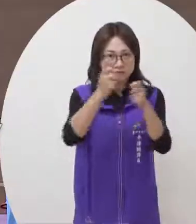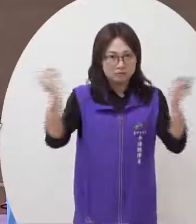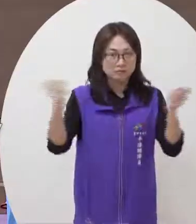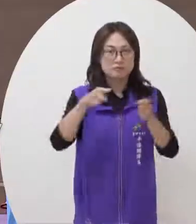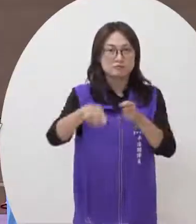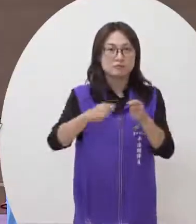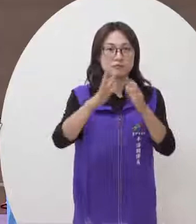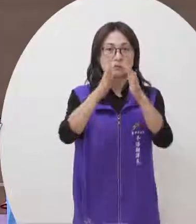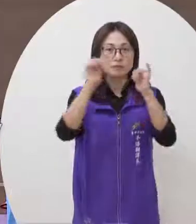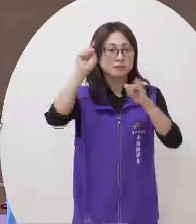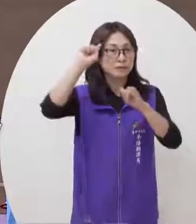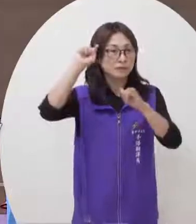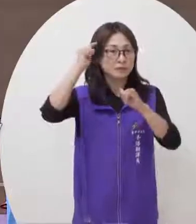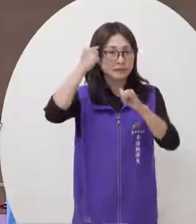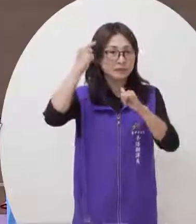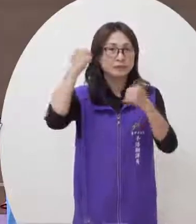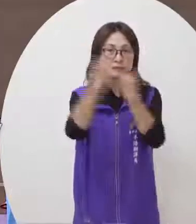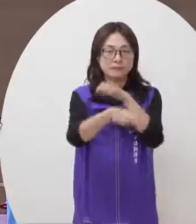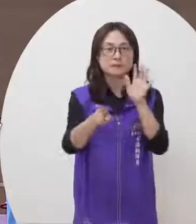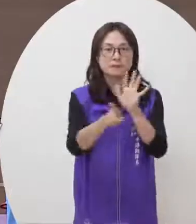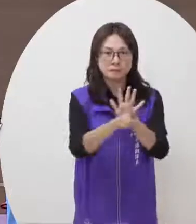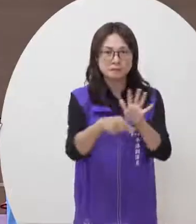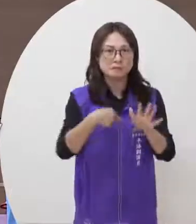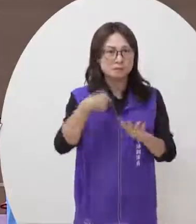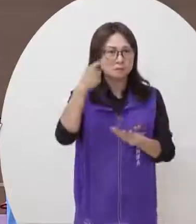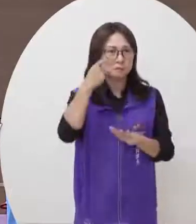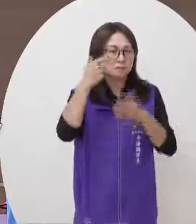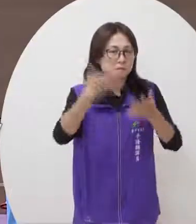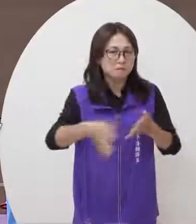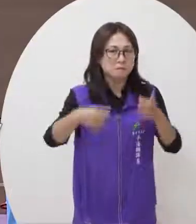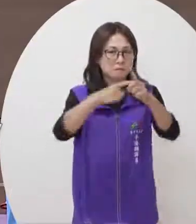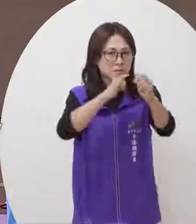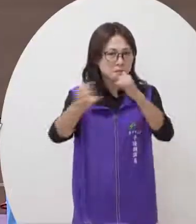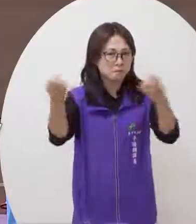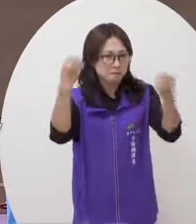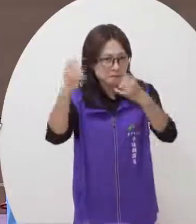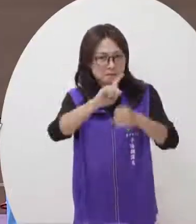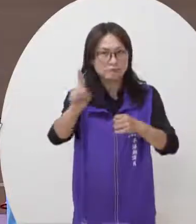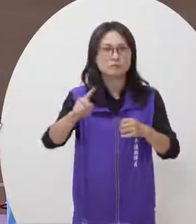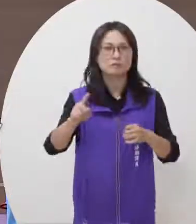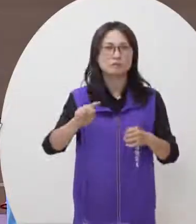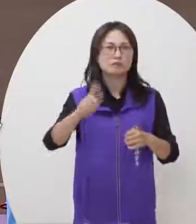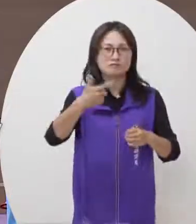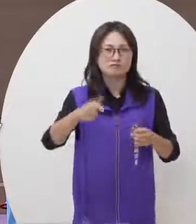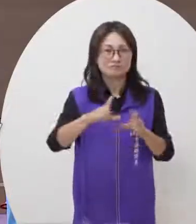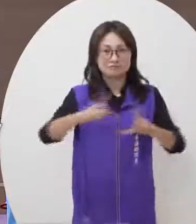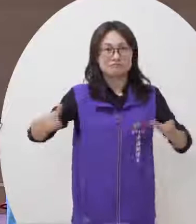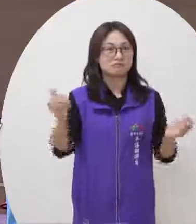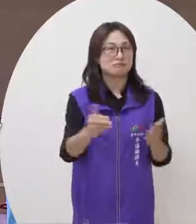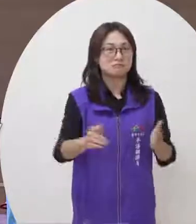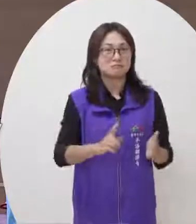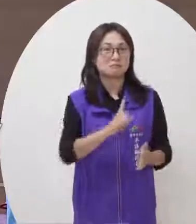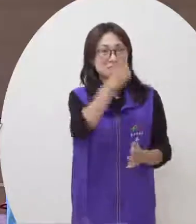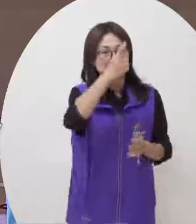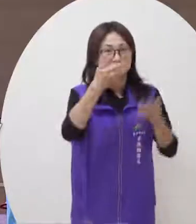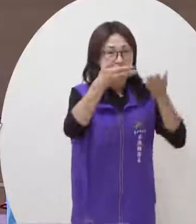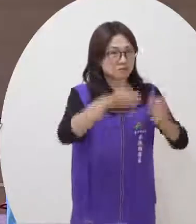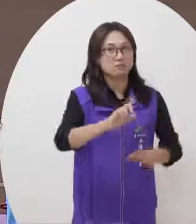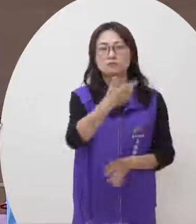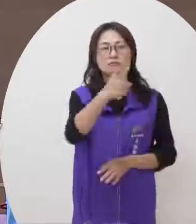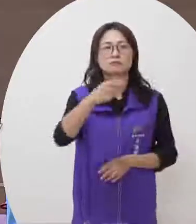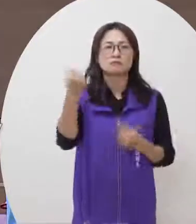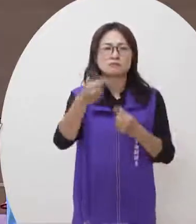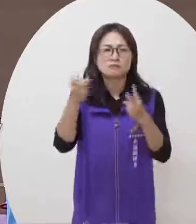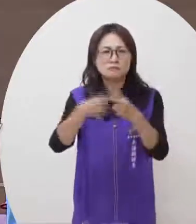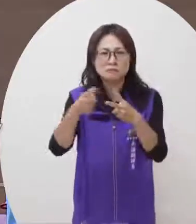重视。解决问题不是只要做大建设，小到老鼠药，小到一棵树要怎么迁移，都是我